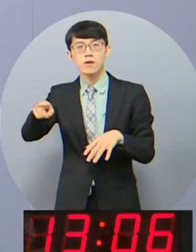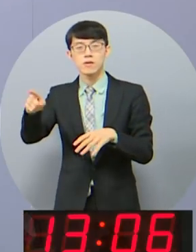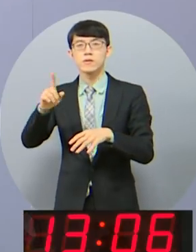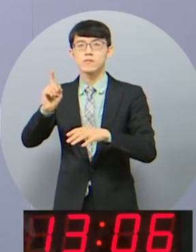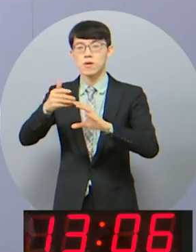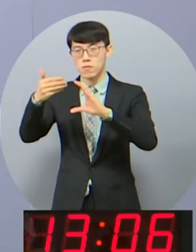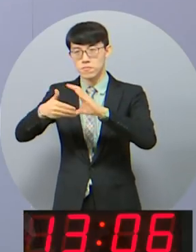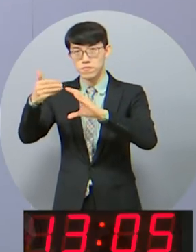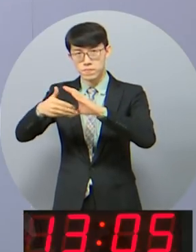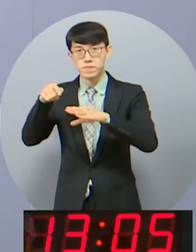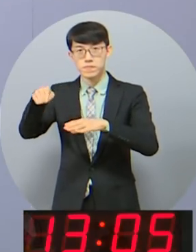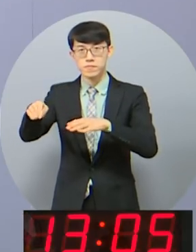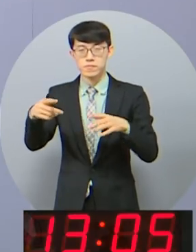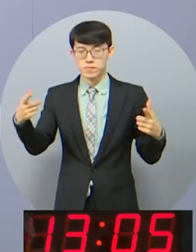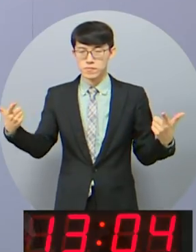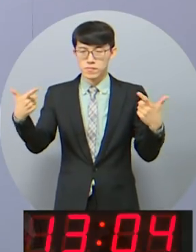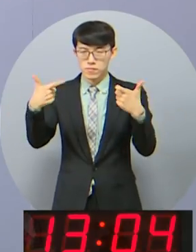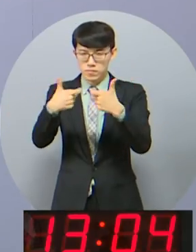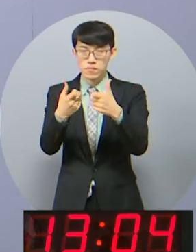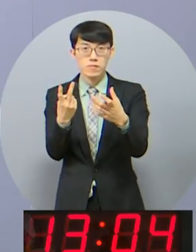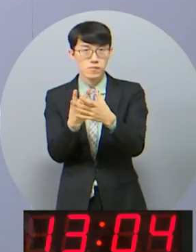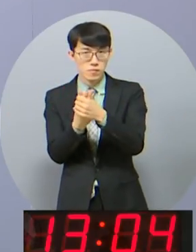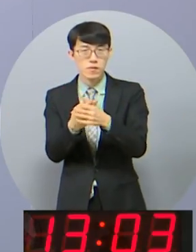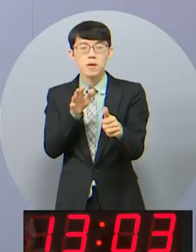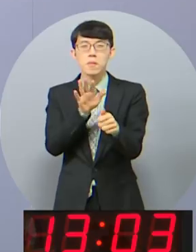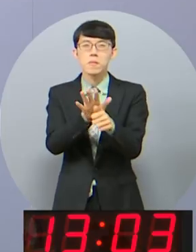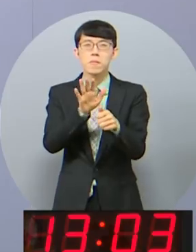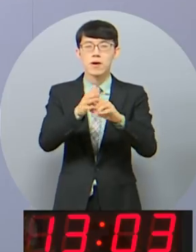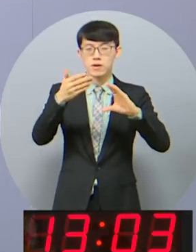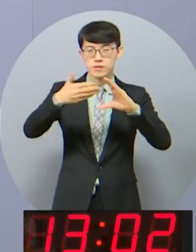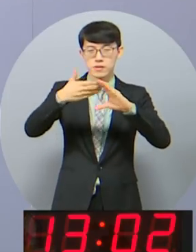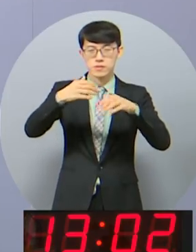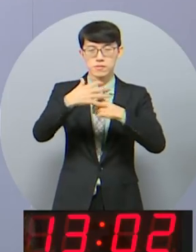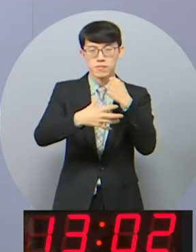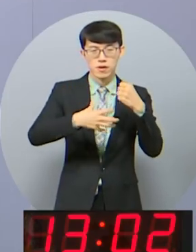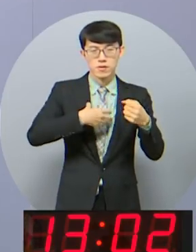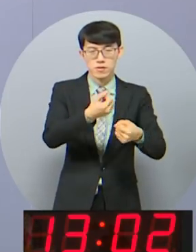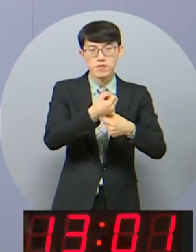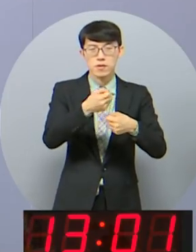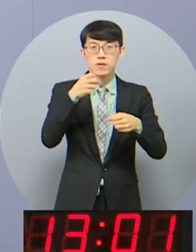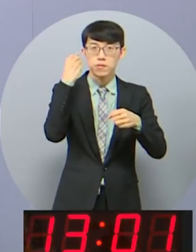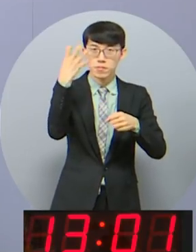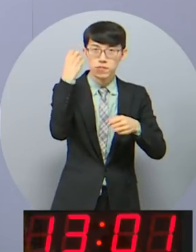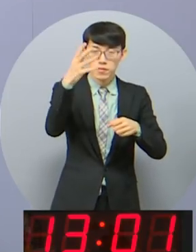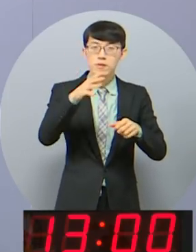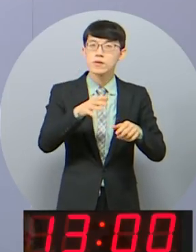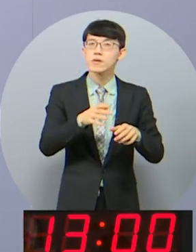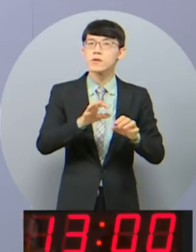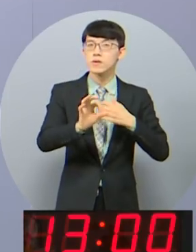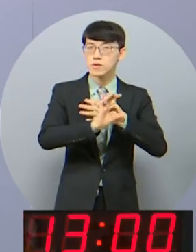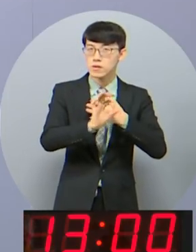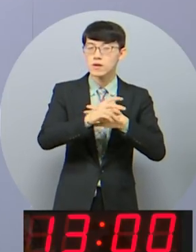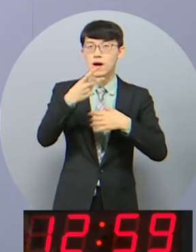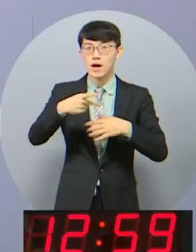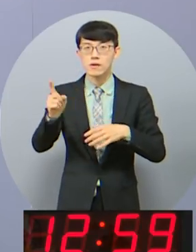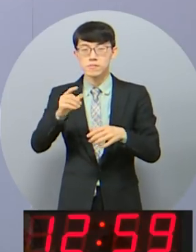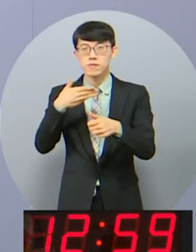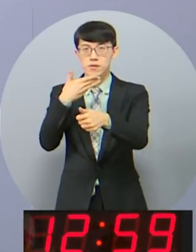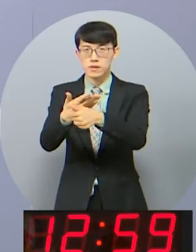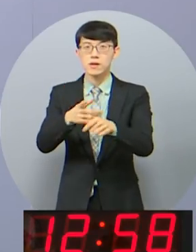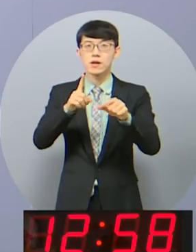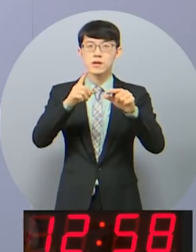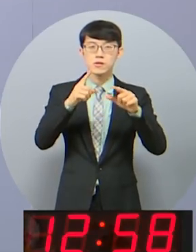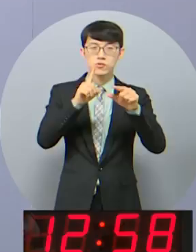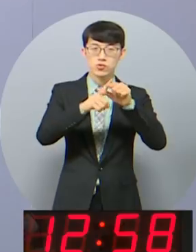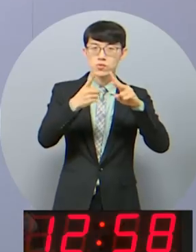成异业结盟，参与媒体保险革命，创造中小企业与微型企业新蓝海的经营模